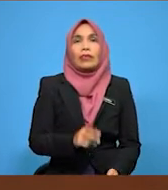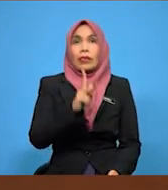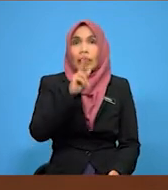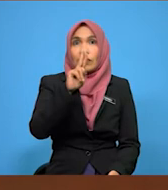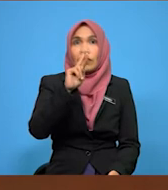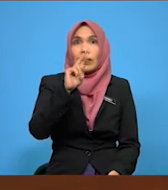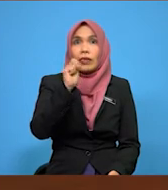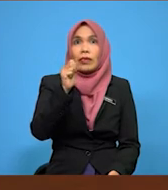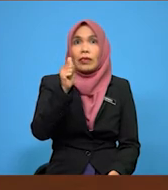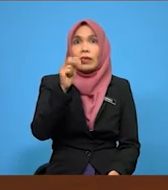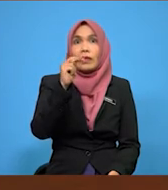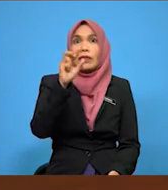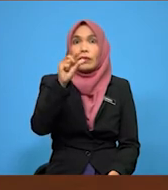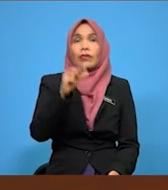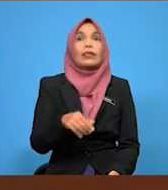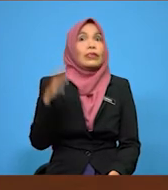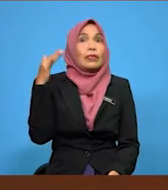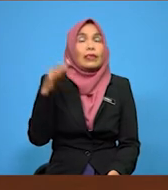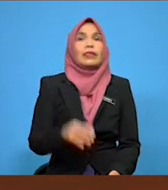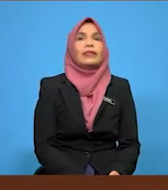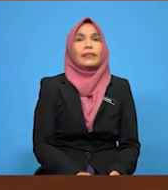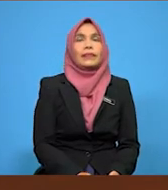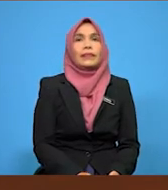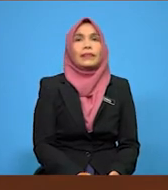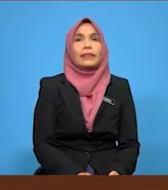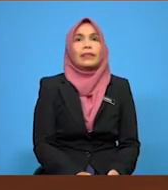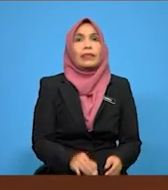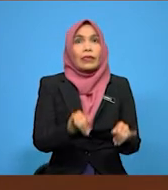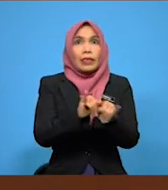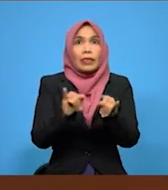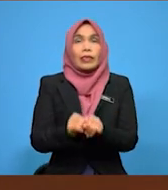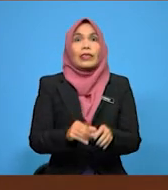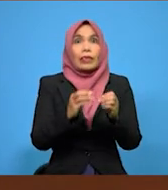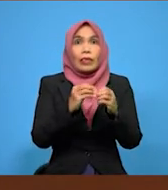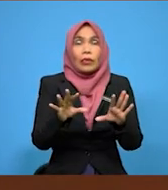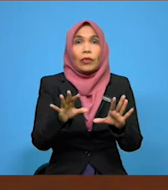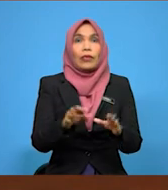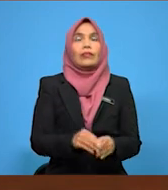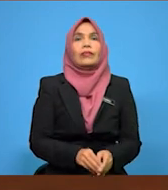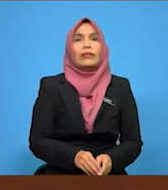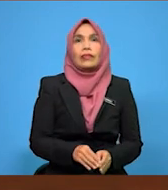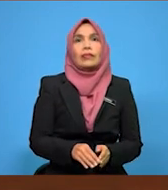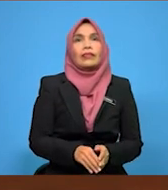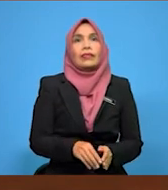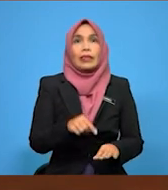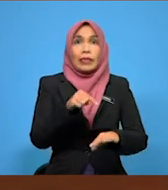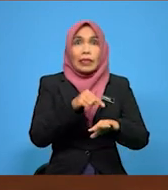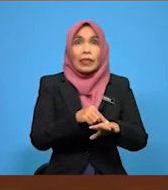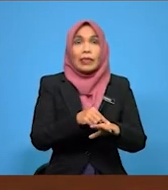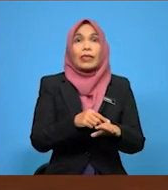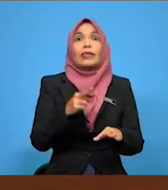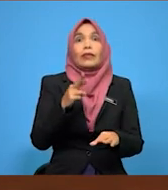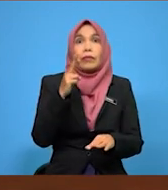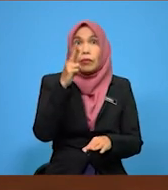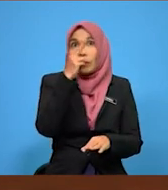dimasak. Namun begitu, jika telur tersebut berada di permukaan air, maka